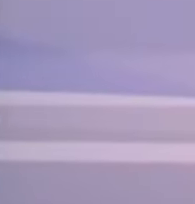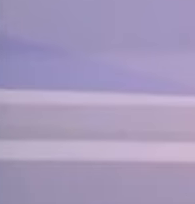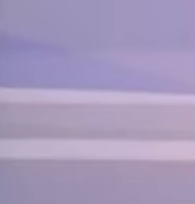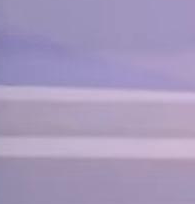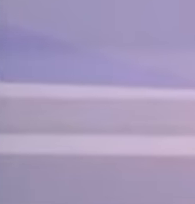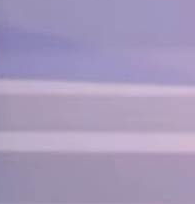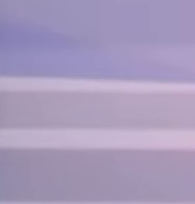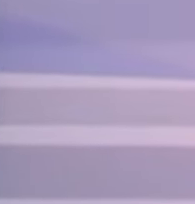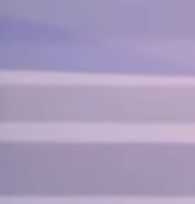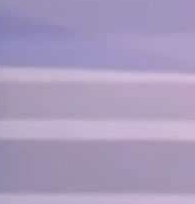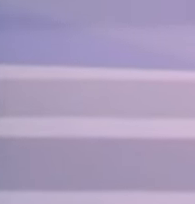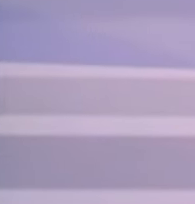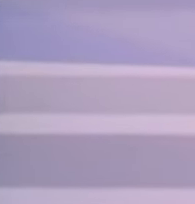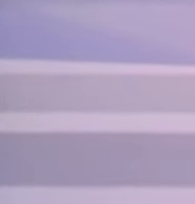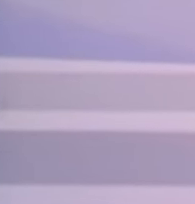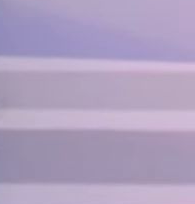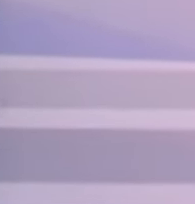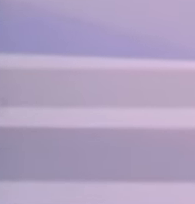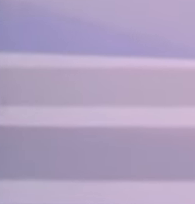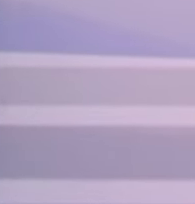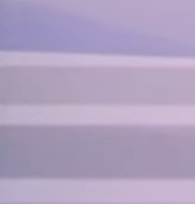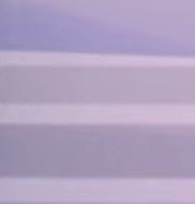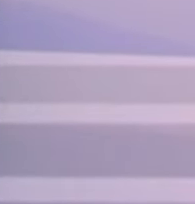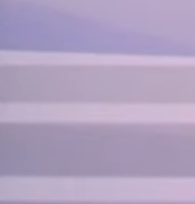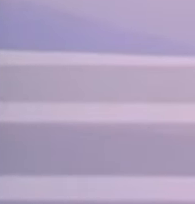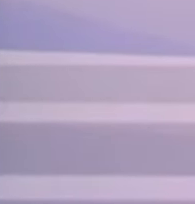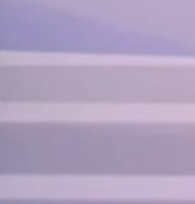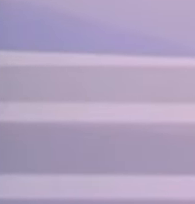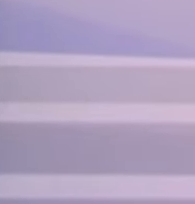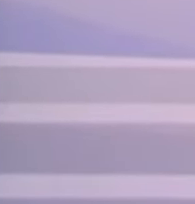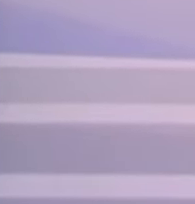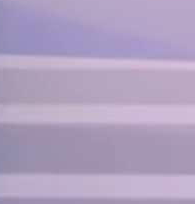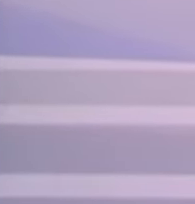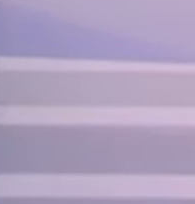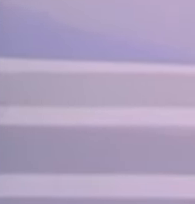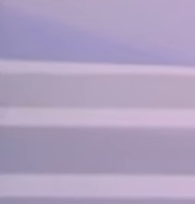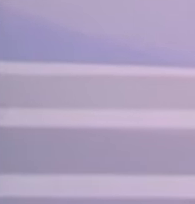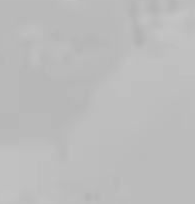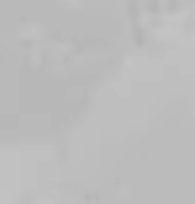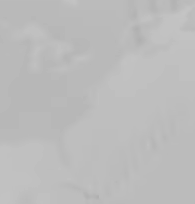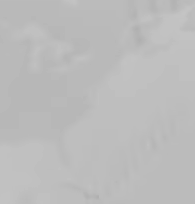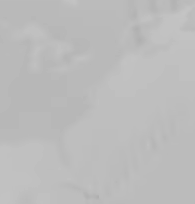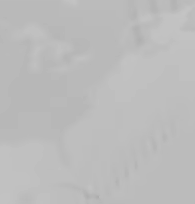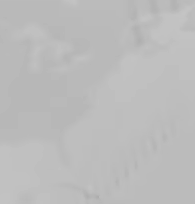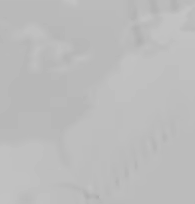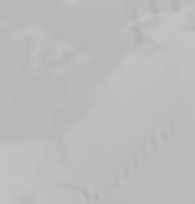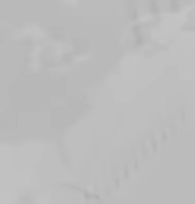abroad, samahan nyo kami sa GMA Pinoy TV at www.gmanews.tv.